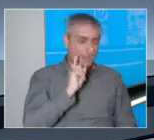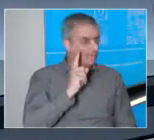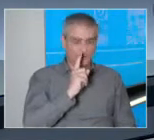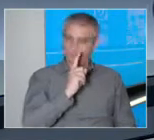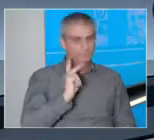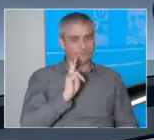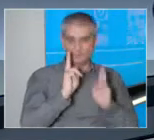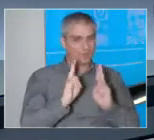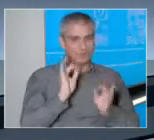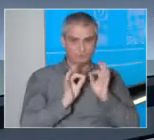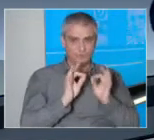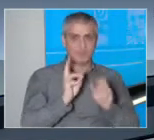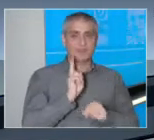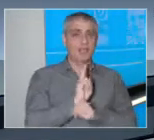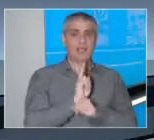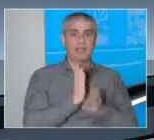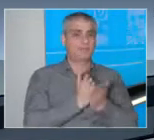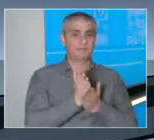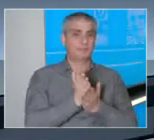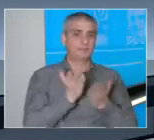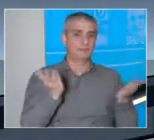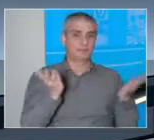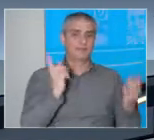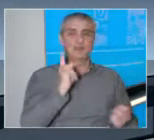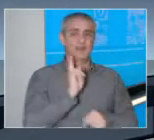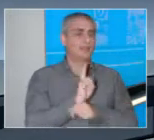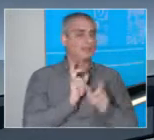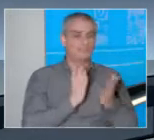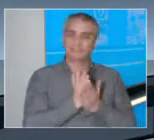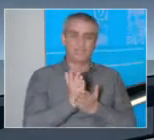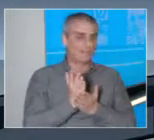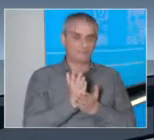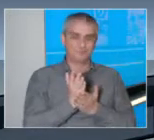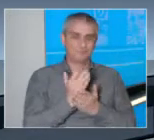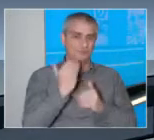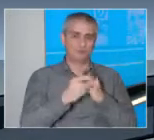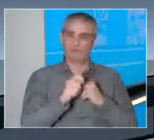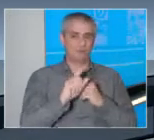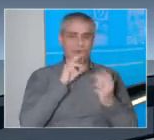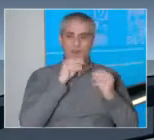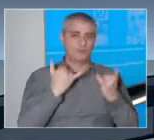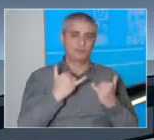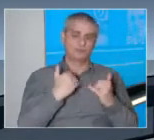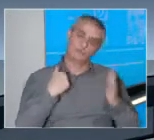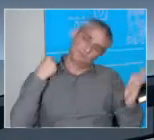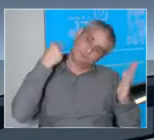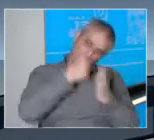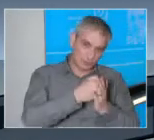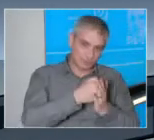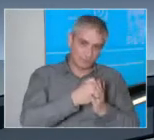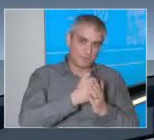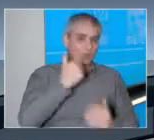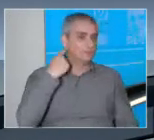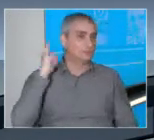זה לא ייעצר, טענת הגנה מן הצלק בסוף... אבל זה יהיה כבר בפרספקטיבה אחרת, כל האירוע הזה. טענת הגנה מן הצלק בסוף, השופטים לא ידונו בה עכשיו, אלא בסוף, זאת אומרת,